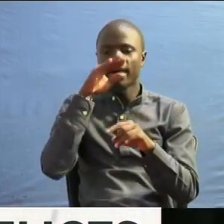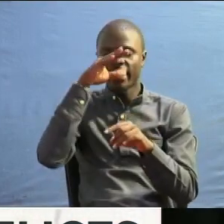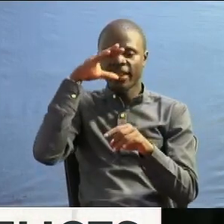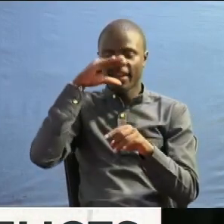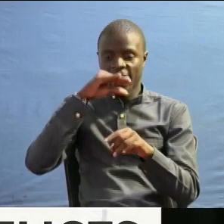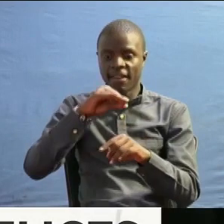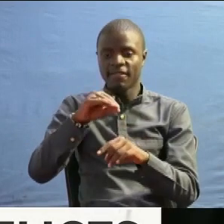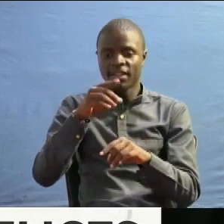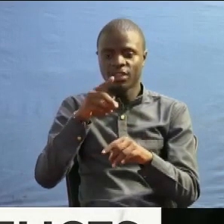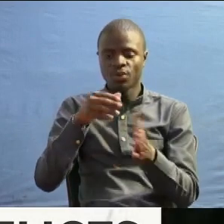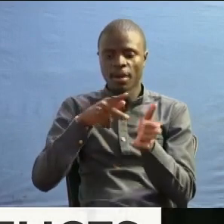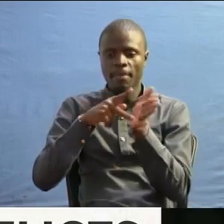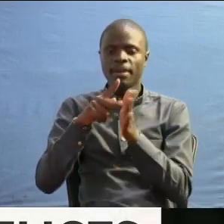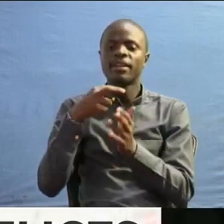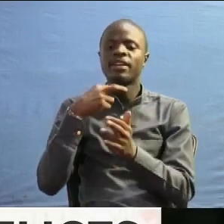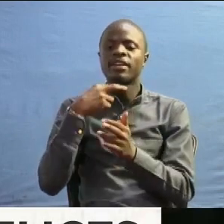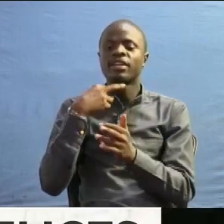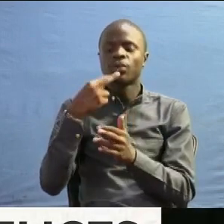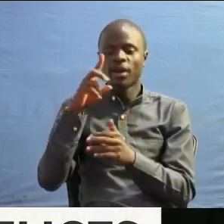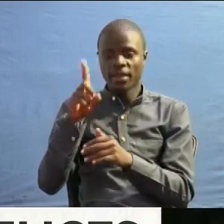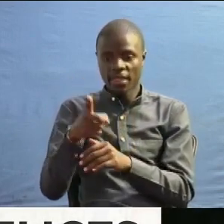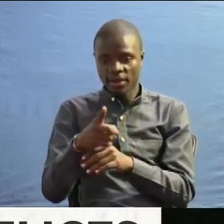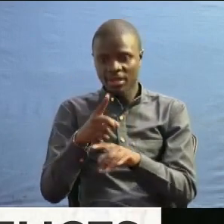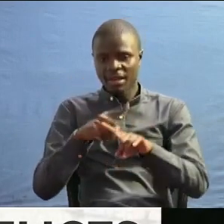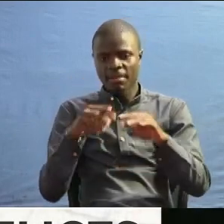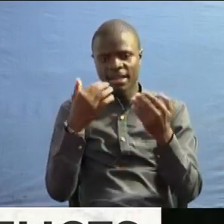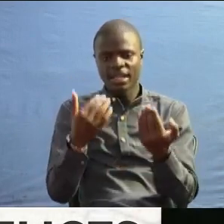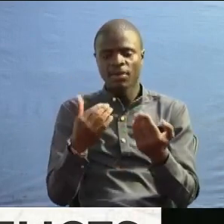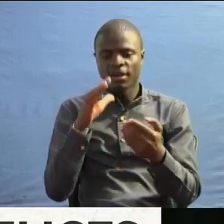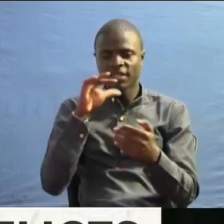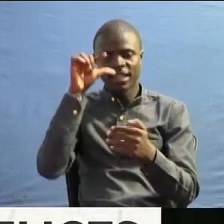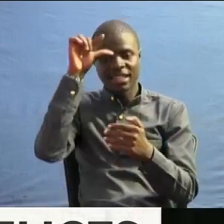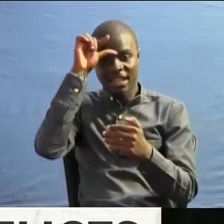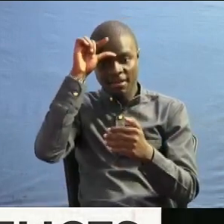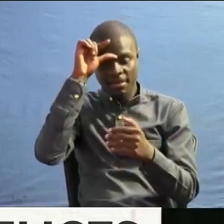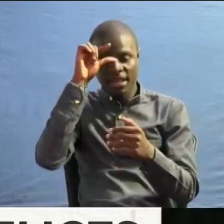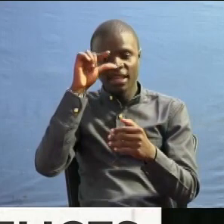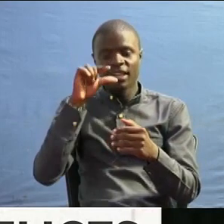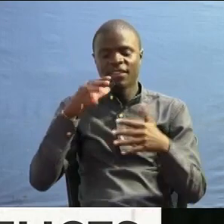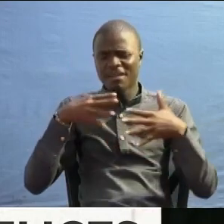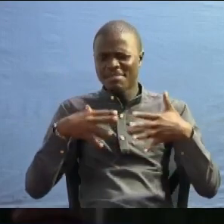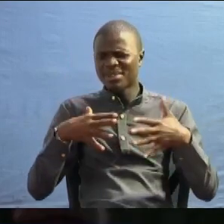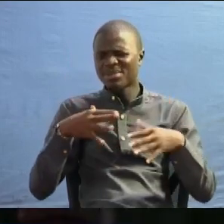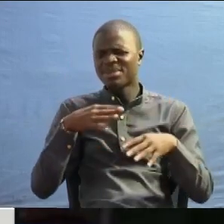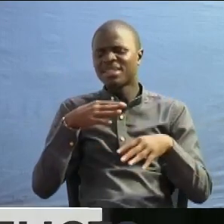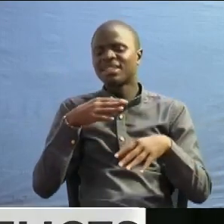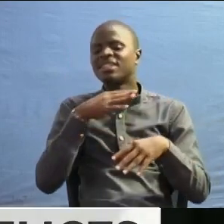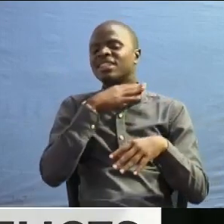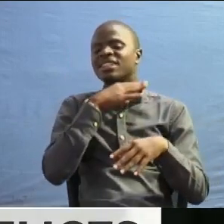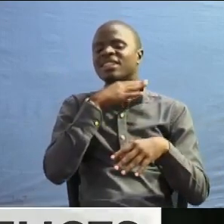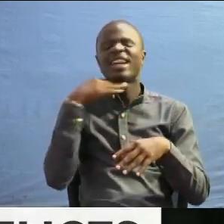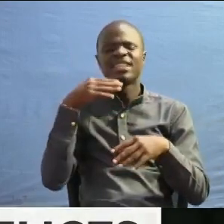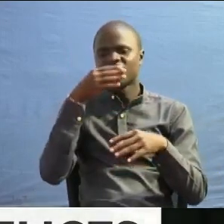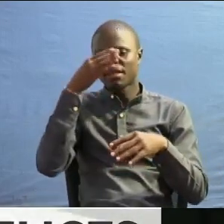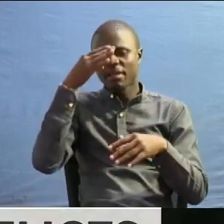shilingi 1200. Tumesema kama serikali sasa mwananchi akiuawa na ndovu tunamlipa shilingi milioni